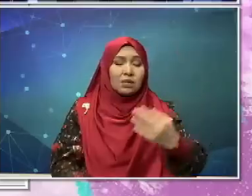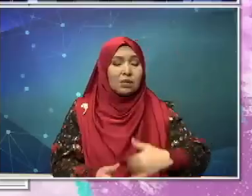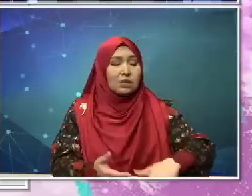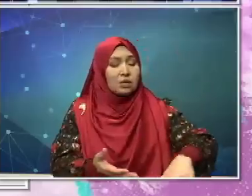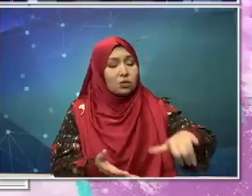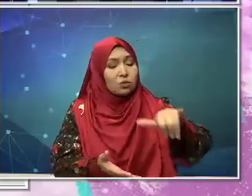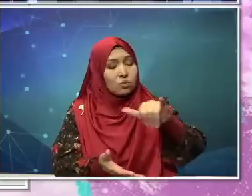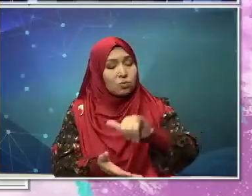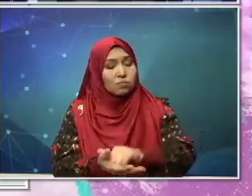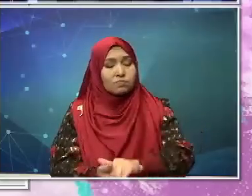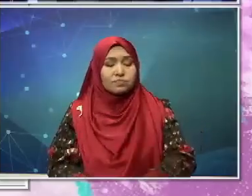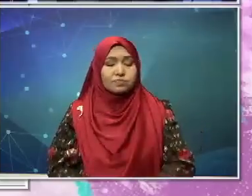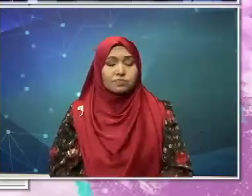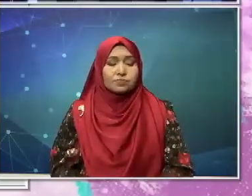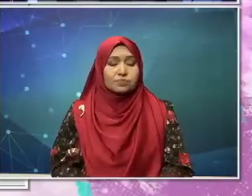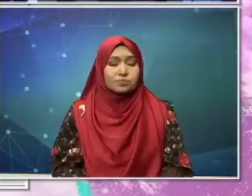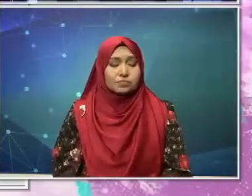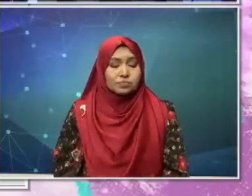udh